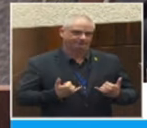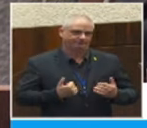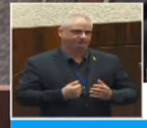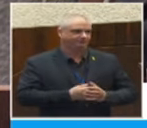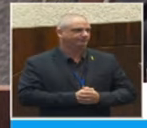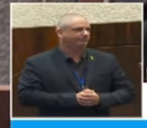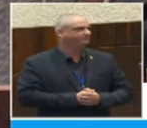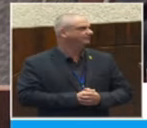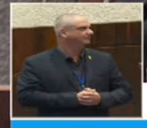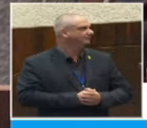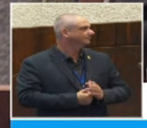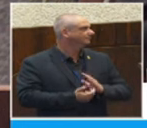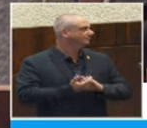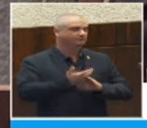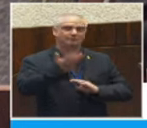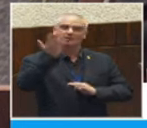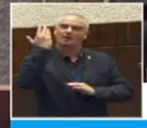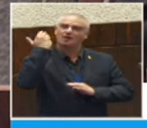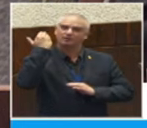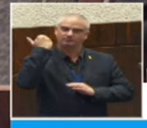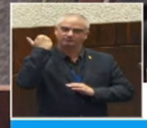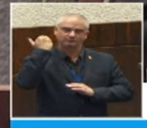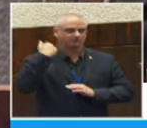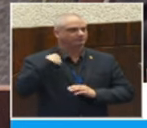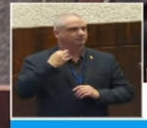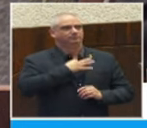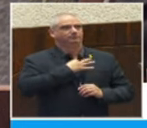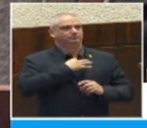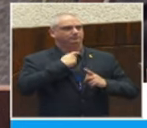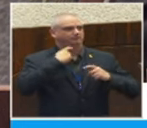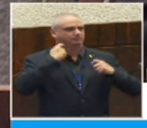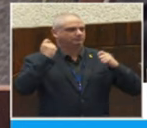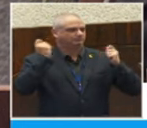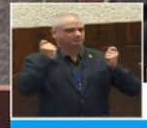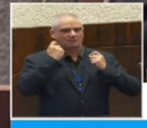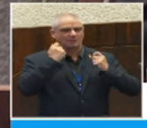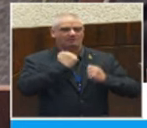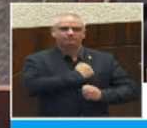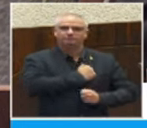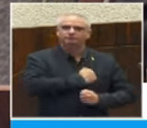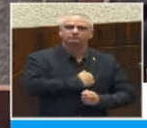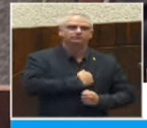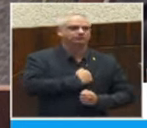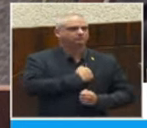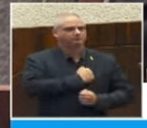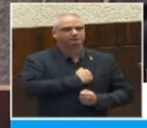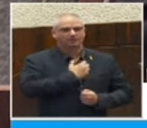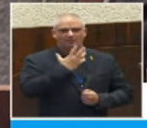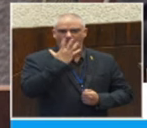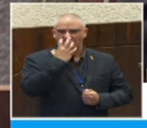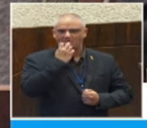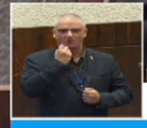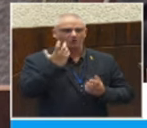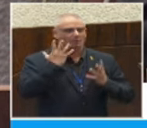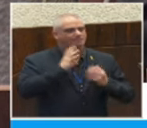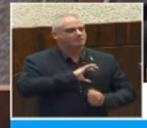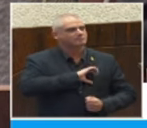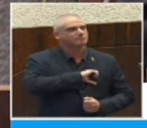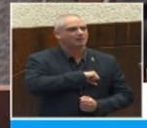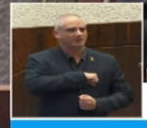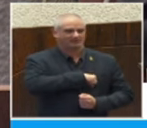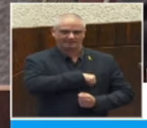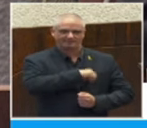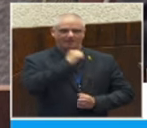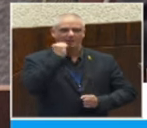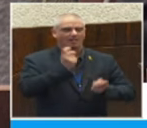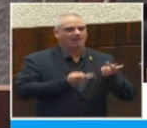אז מוכי תדהמה, צער ויגון מעוצמת הכאב על הירצחם